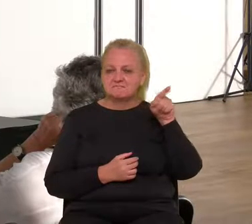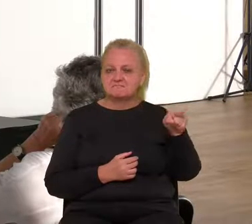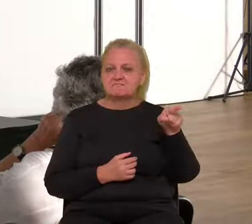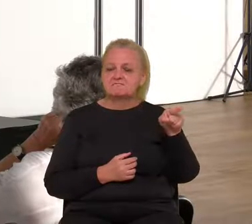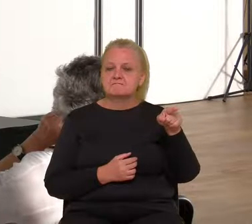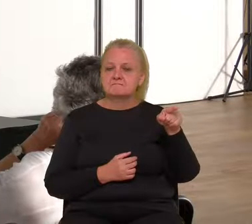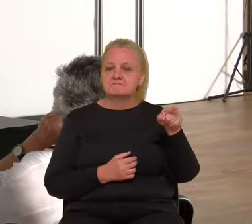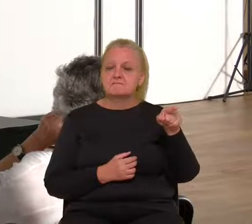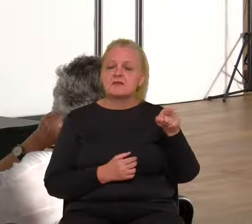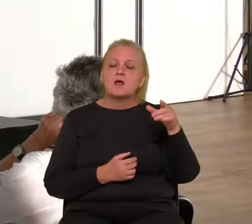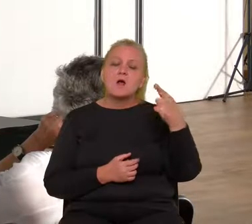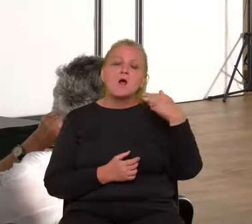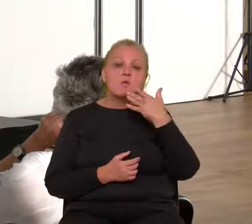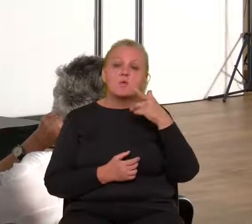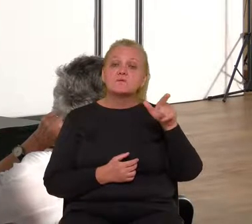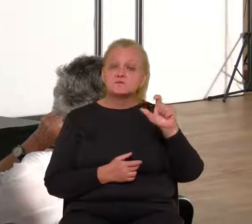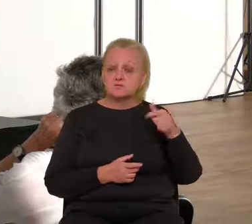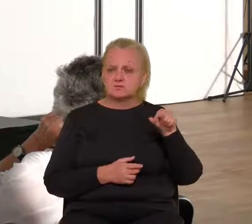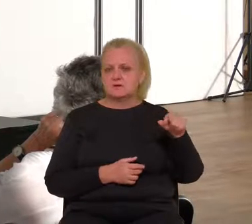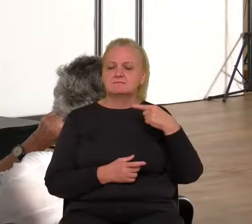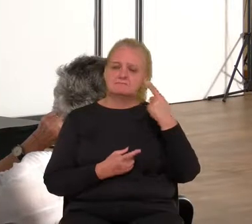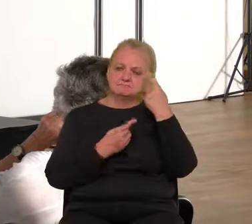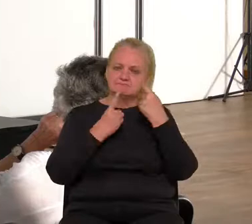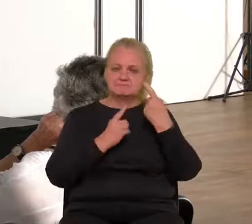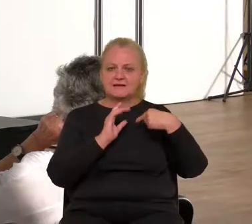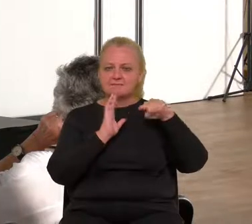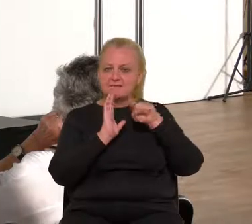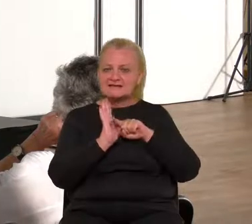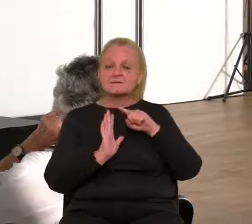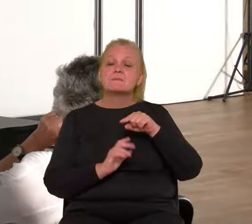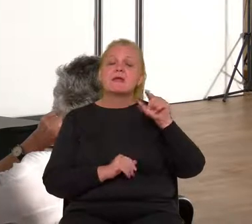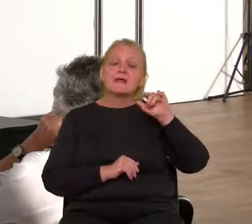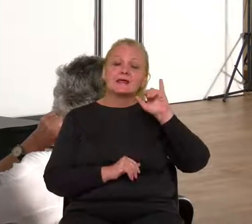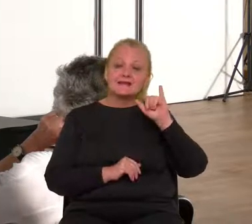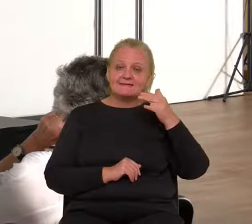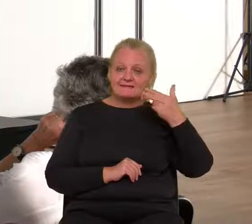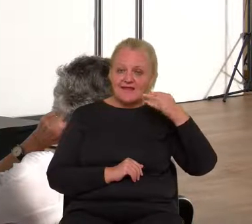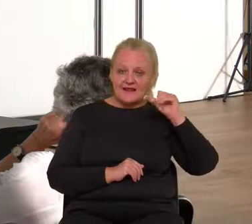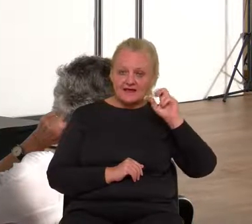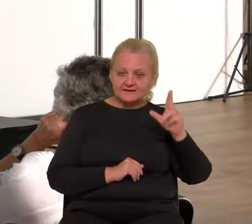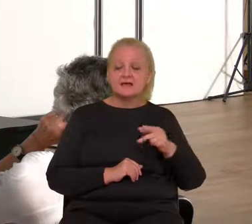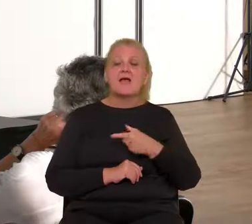jest pesymistą intelektu,